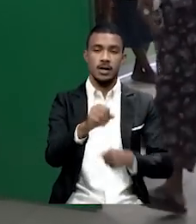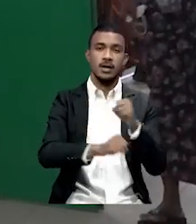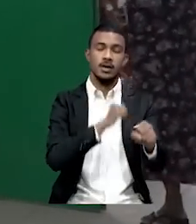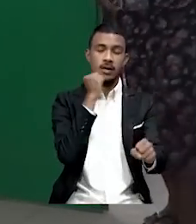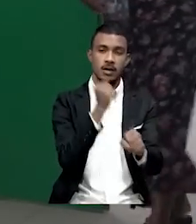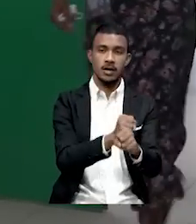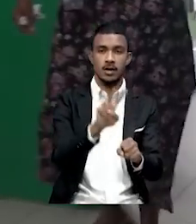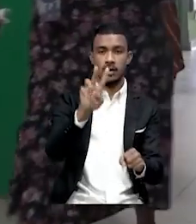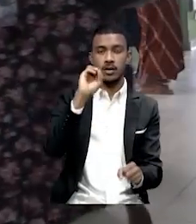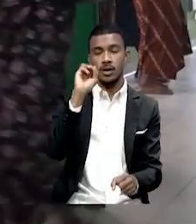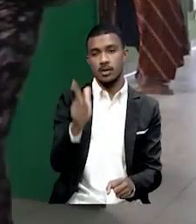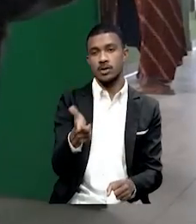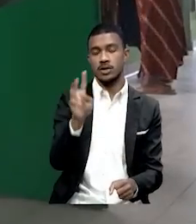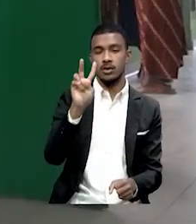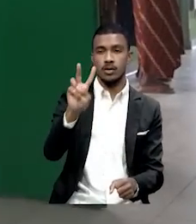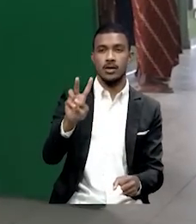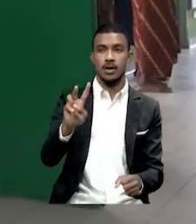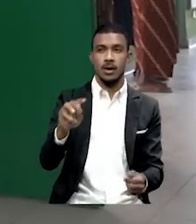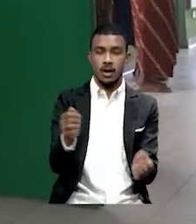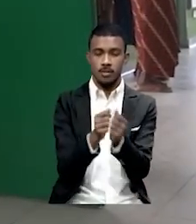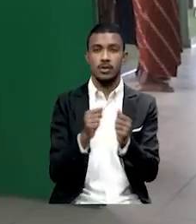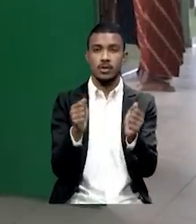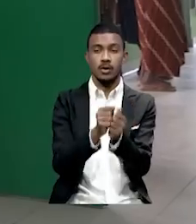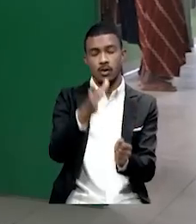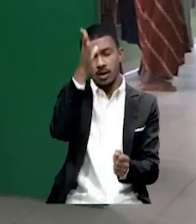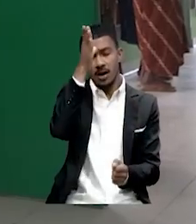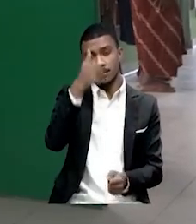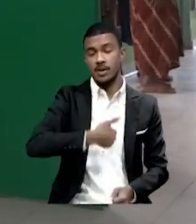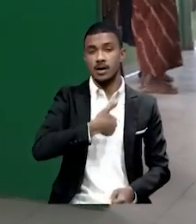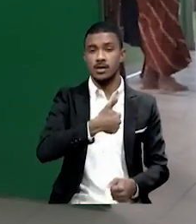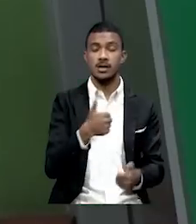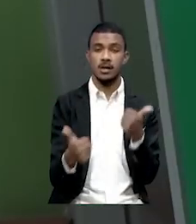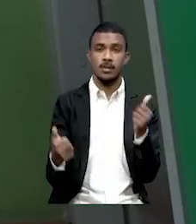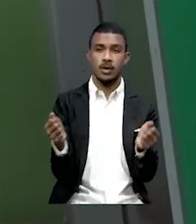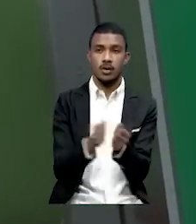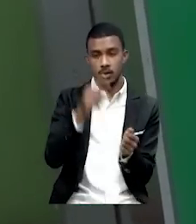rua ronu resin rua ne acompanha ho sinya ama rasi ne be ho